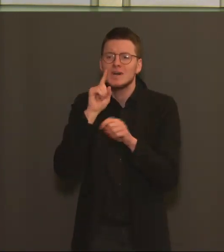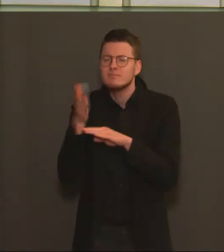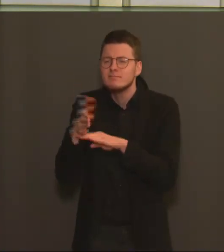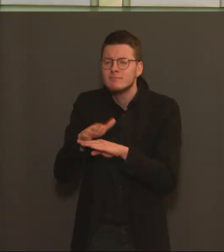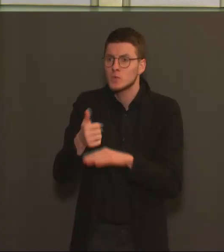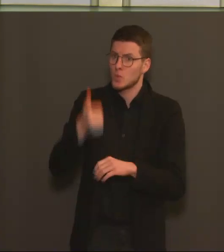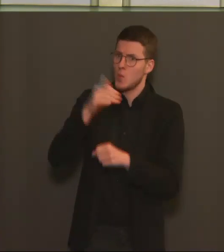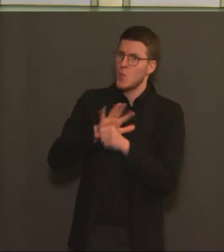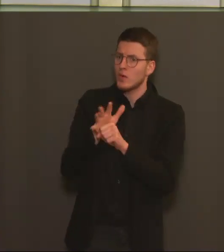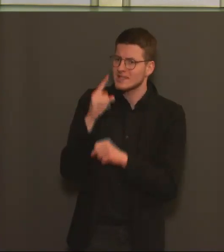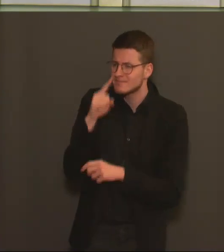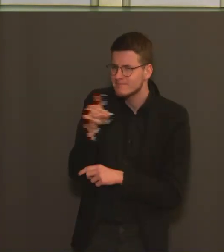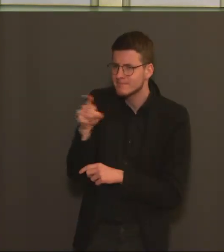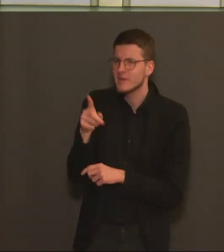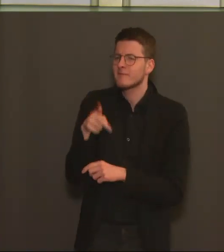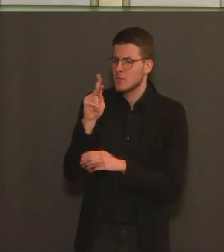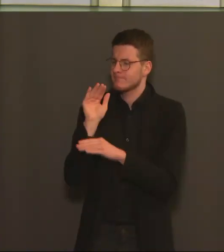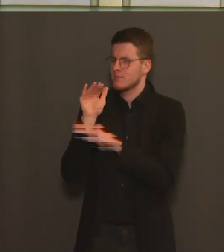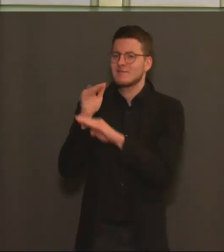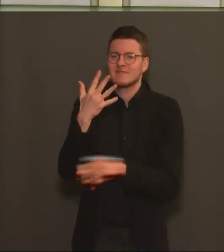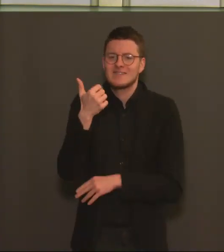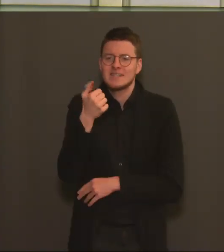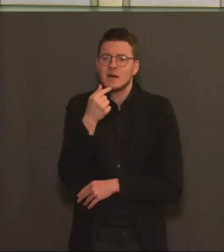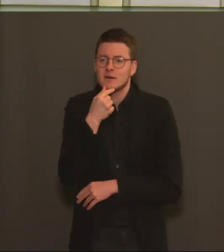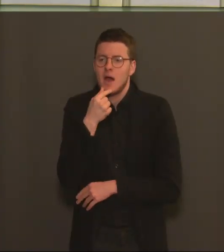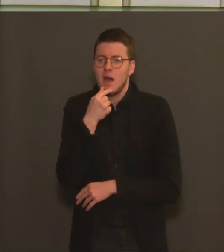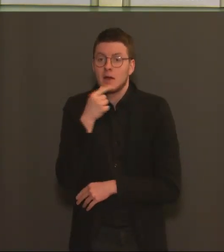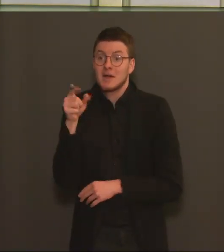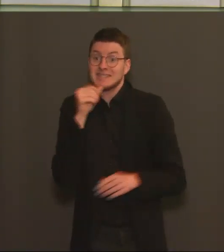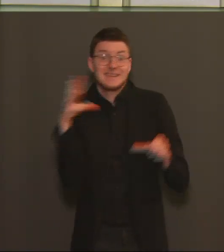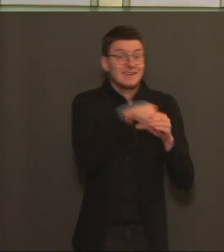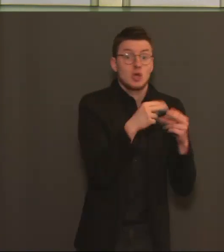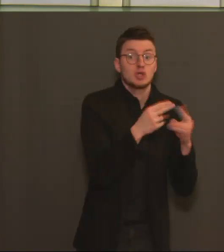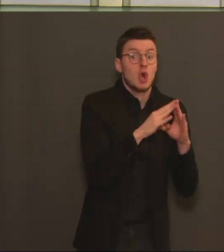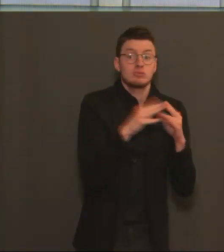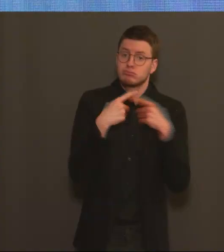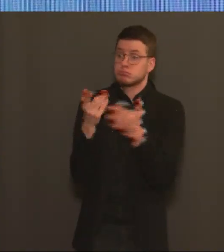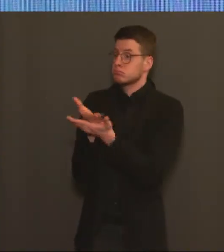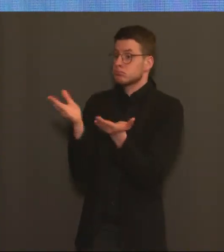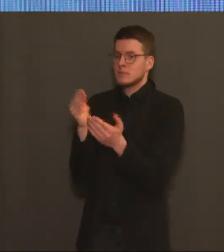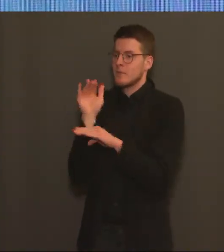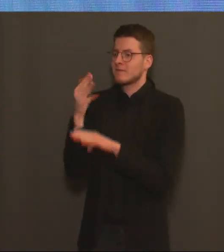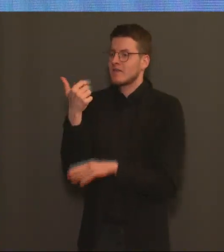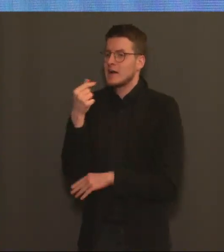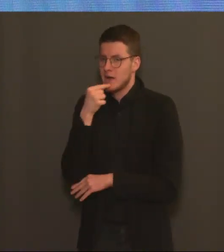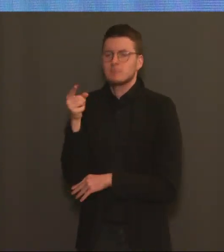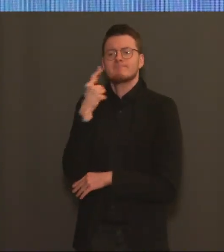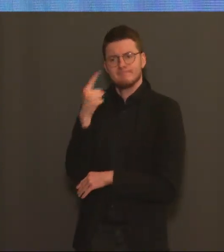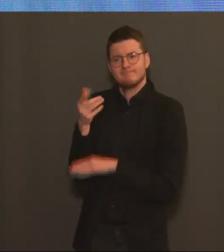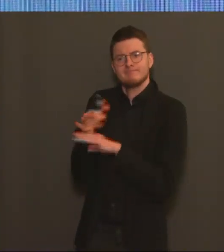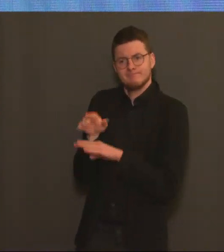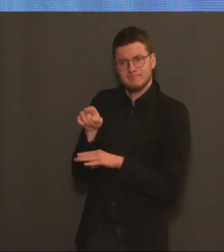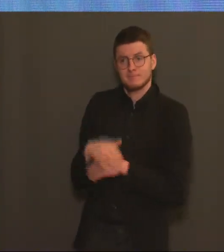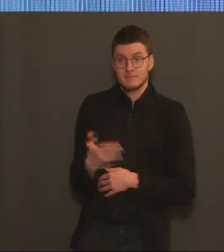bij de 65-plussers buiten de woonzorgcentra. Voordien vonden meer dan 1 op 2 van